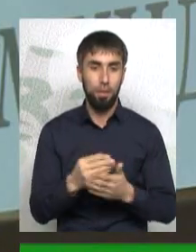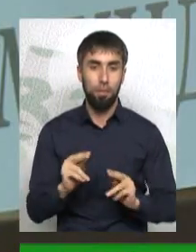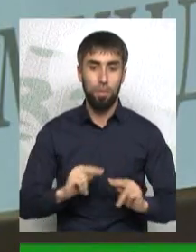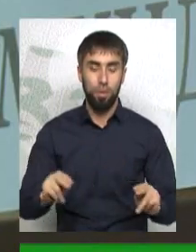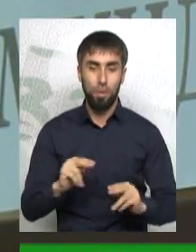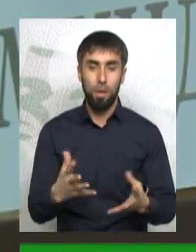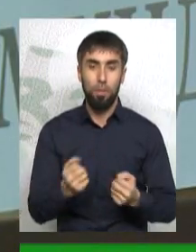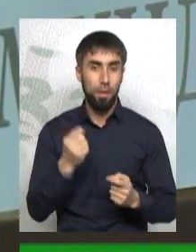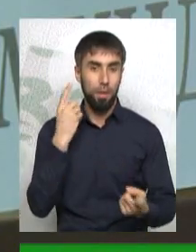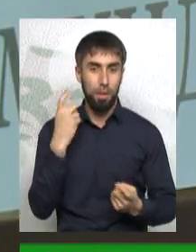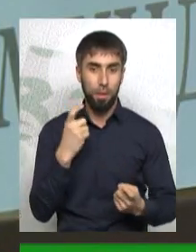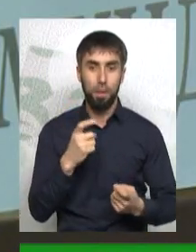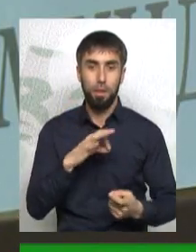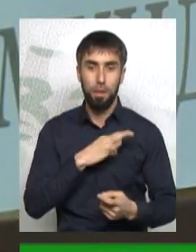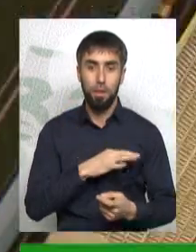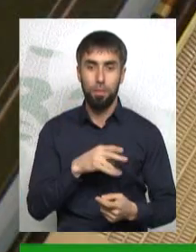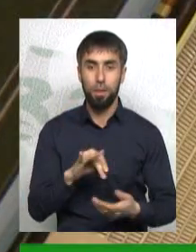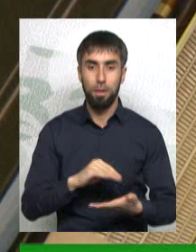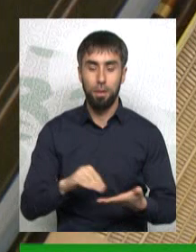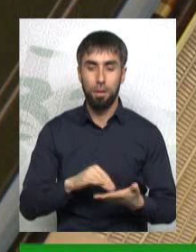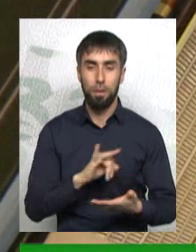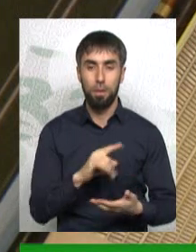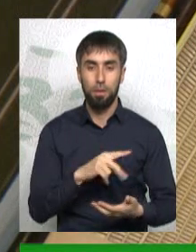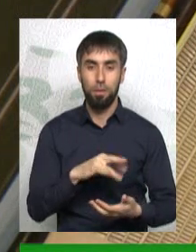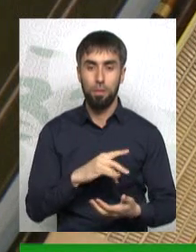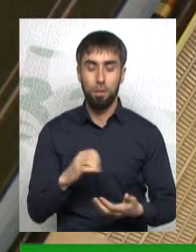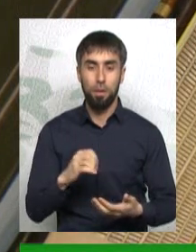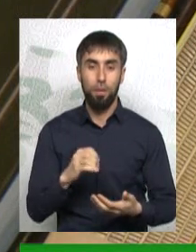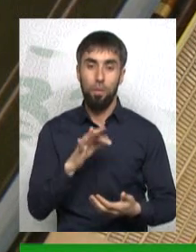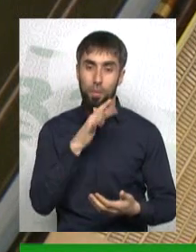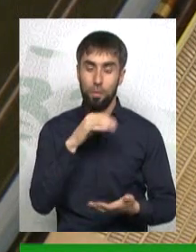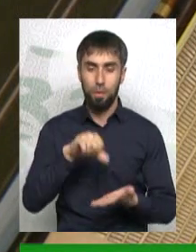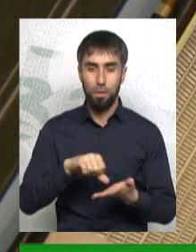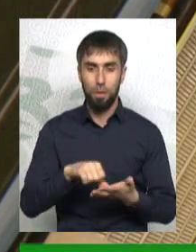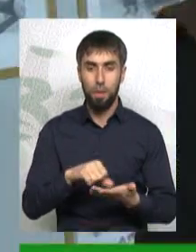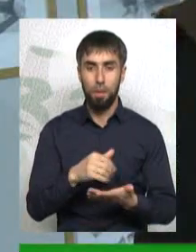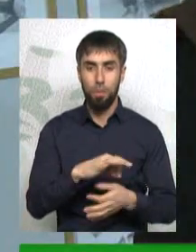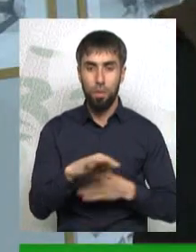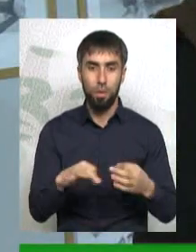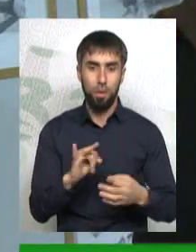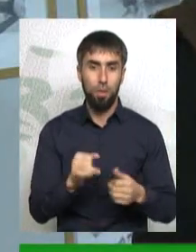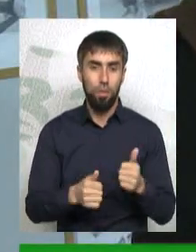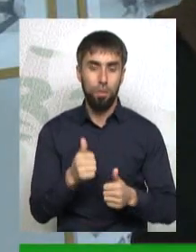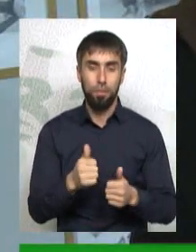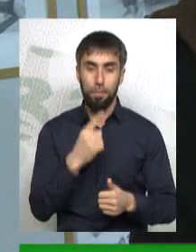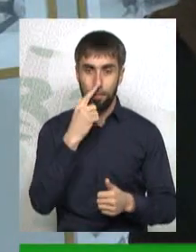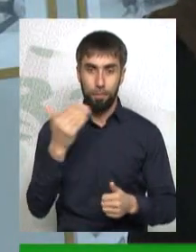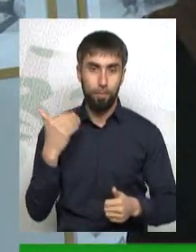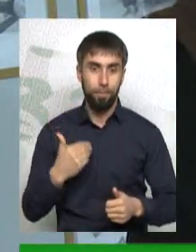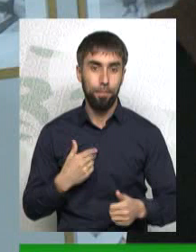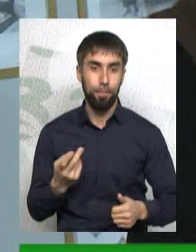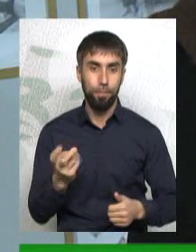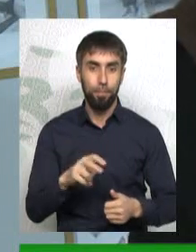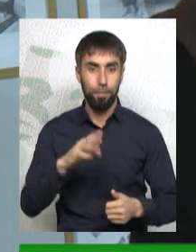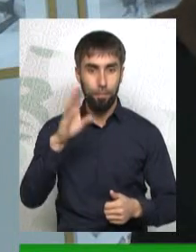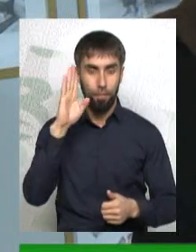преподавателями. Полученную информацию используют при написании изложений и во время участия в различных проектах и конкурсах. К нам вот недавно тоже приходил